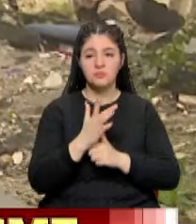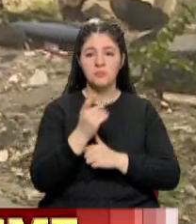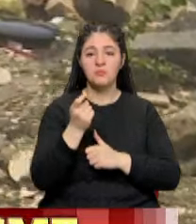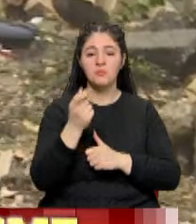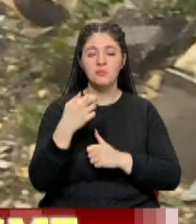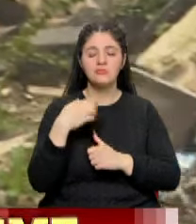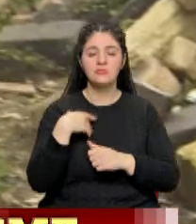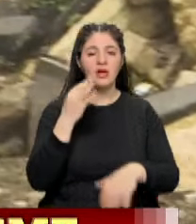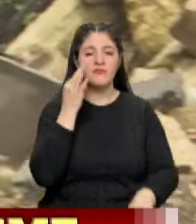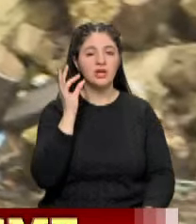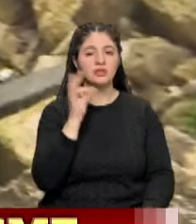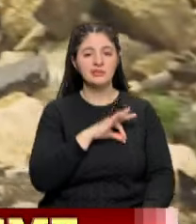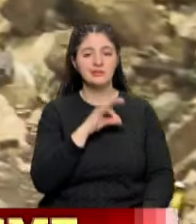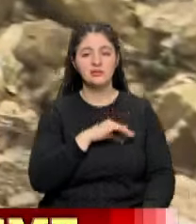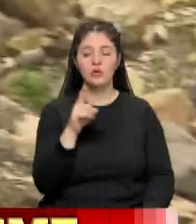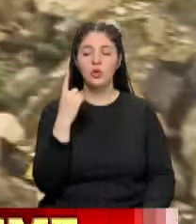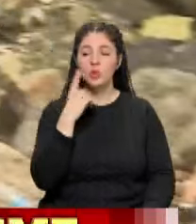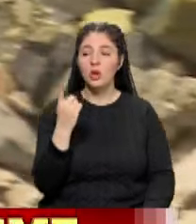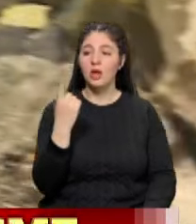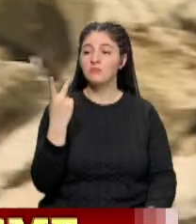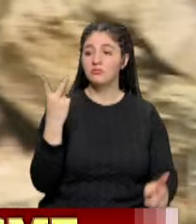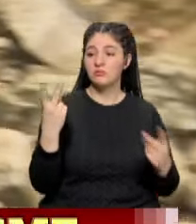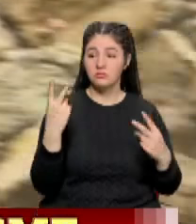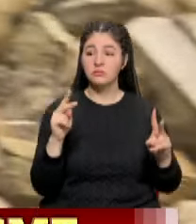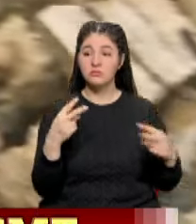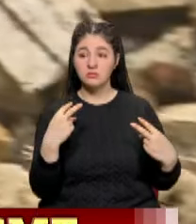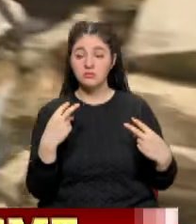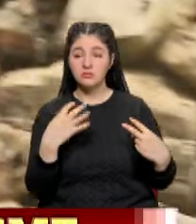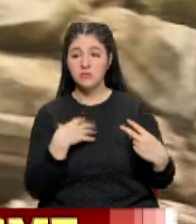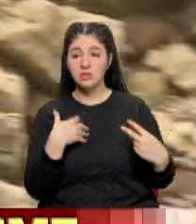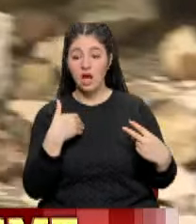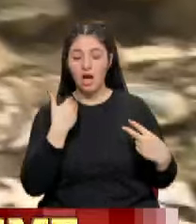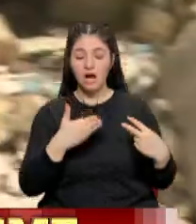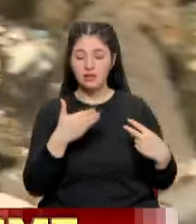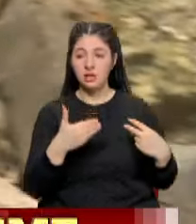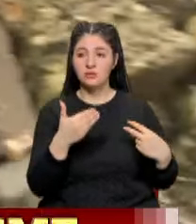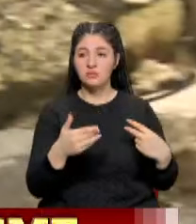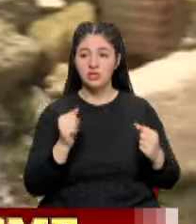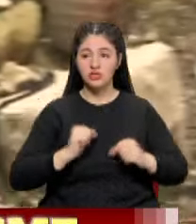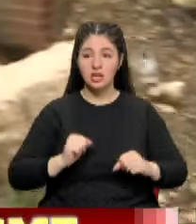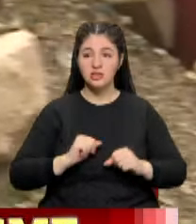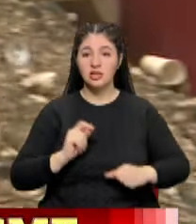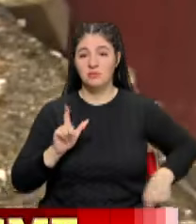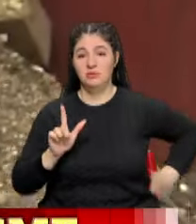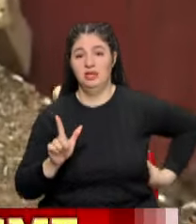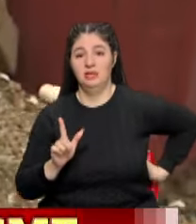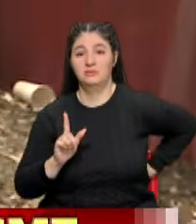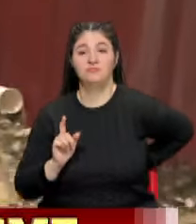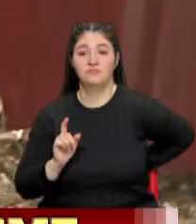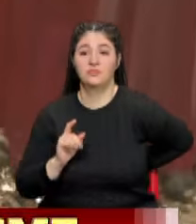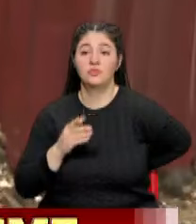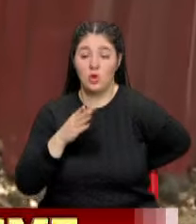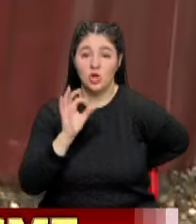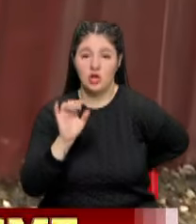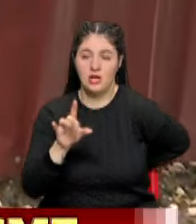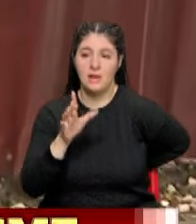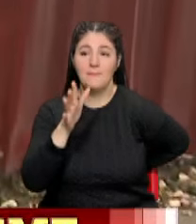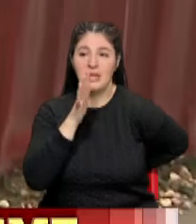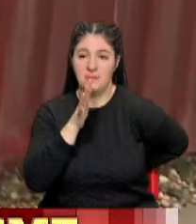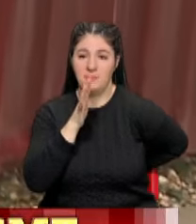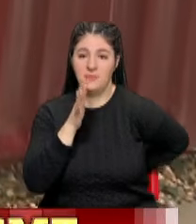kazanmaya ya da onun üzerinden bir kendisini anlatmaya gayret etmemeli. Doğrusu şu,